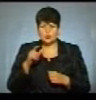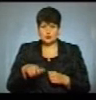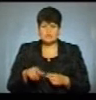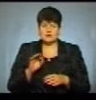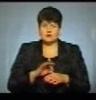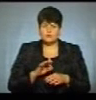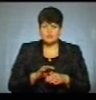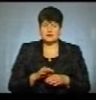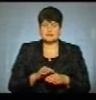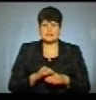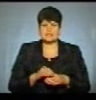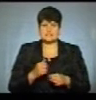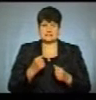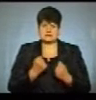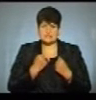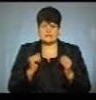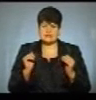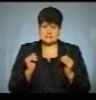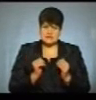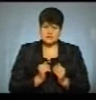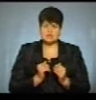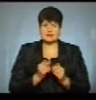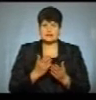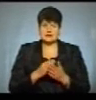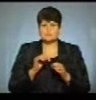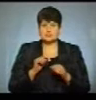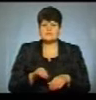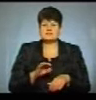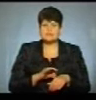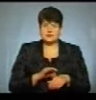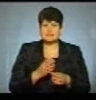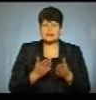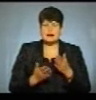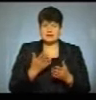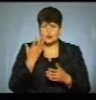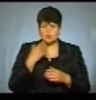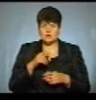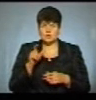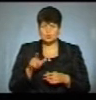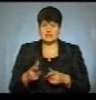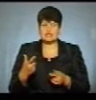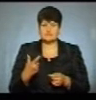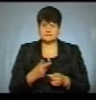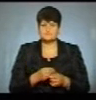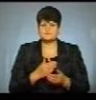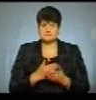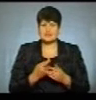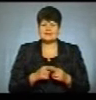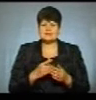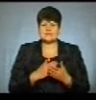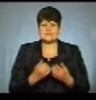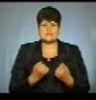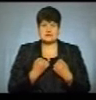чимось, тобто імунітет знижений, тому є ймовірність все ж таки захворіти. Але коли людина вакцинована, я ще раз кажу, це є захист.